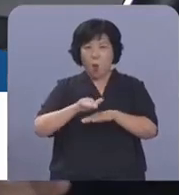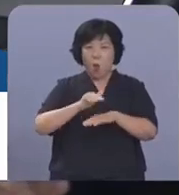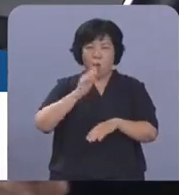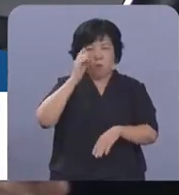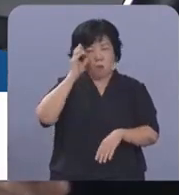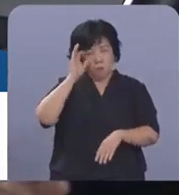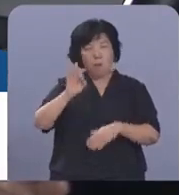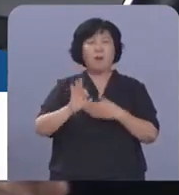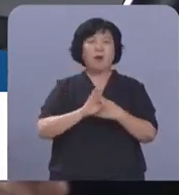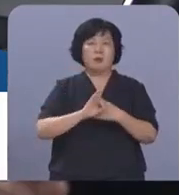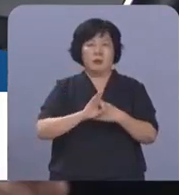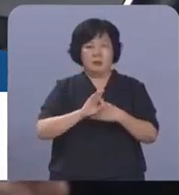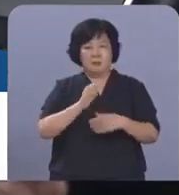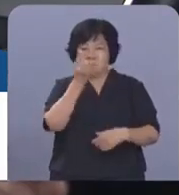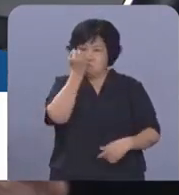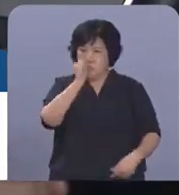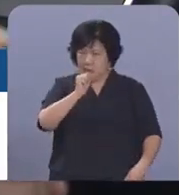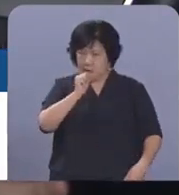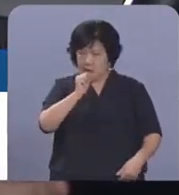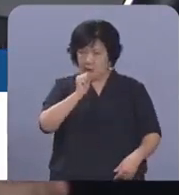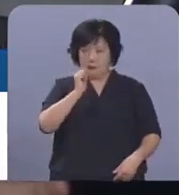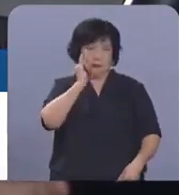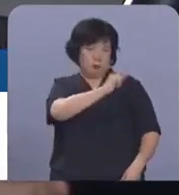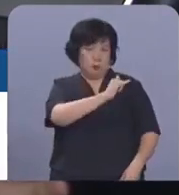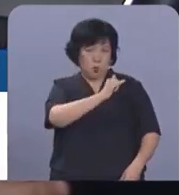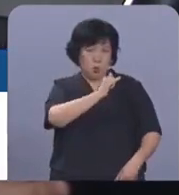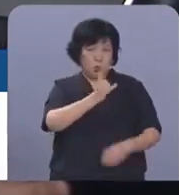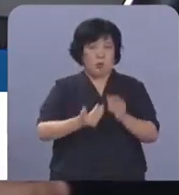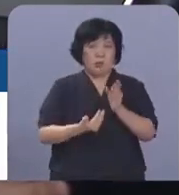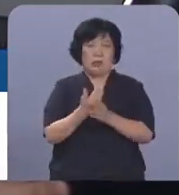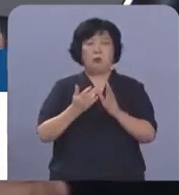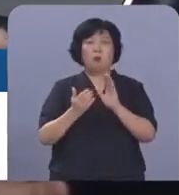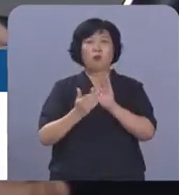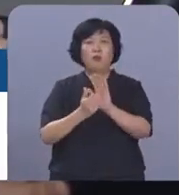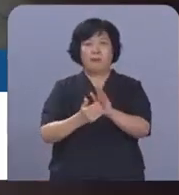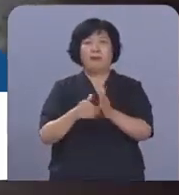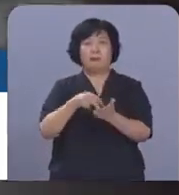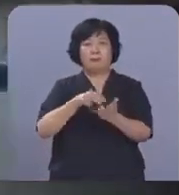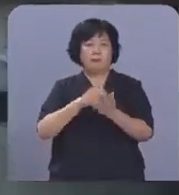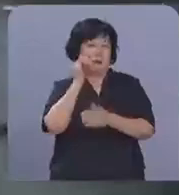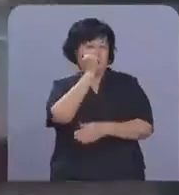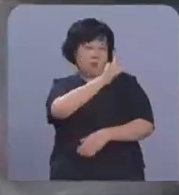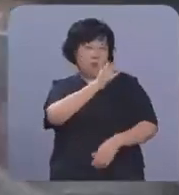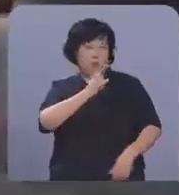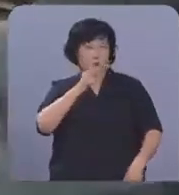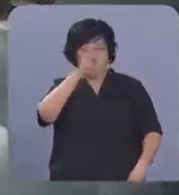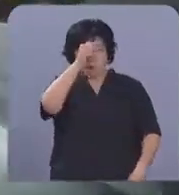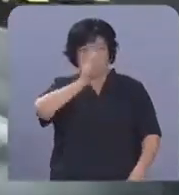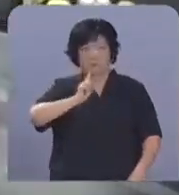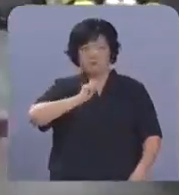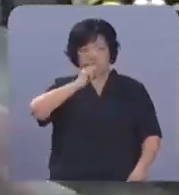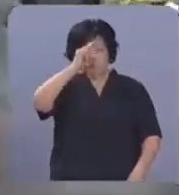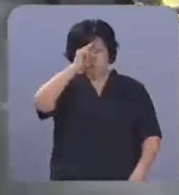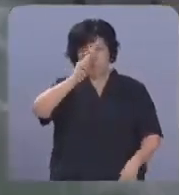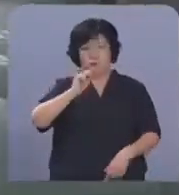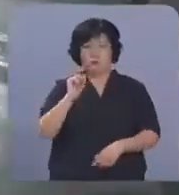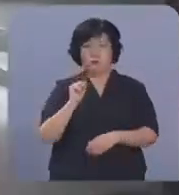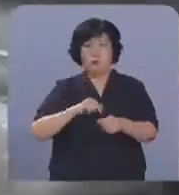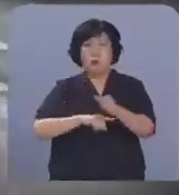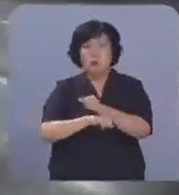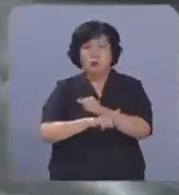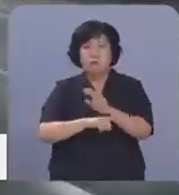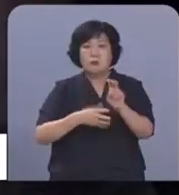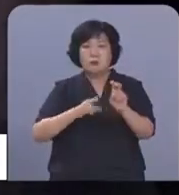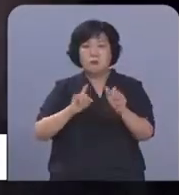보면은 제가 대부분 웬만하면 신고, 사고 예방 차원에서 신고를 하거든요. 경찰은 음주운전 혐의로 20대